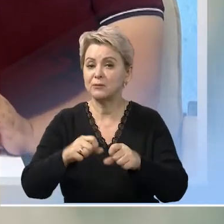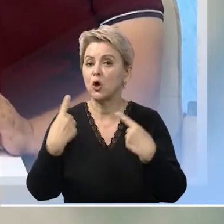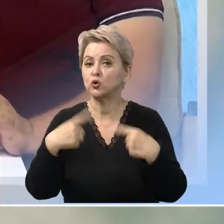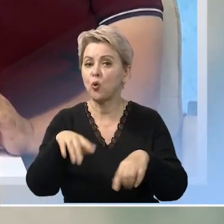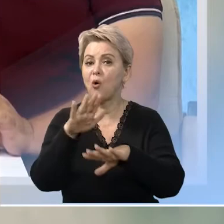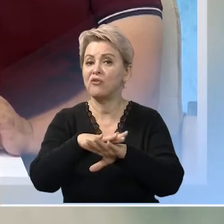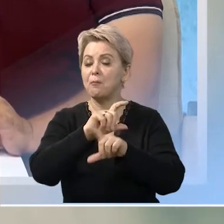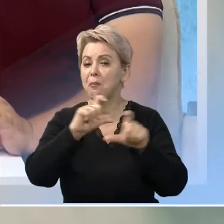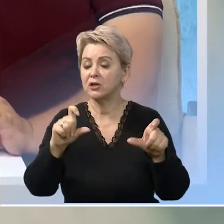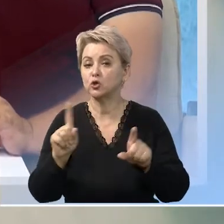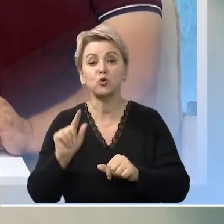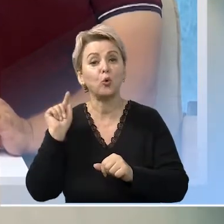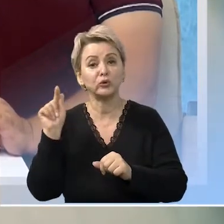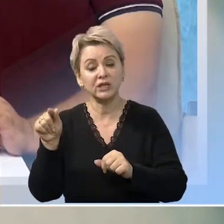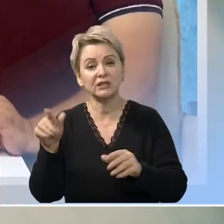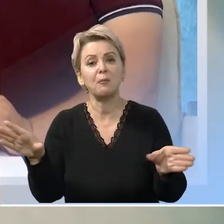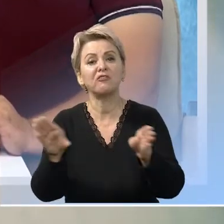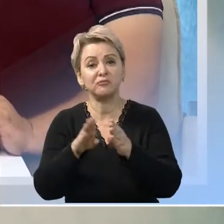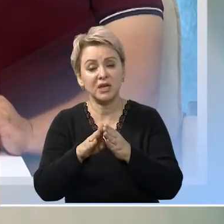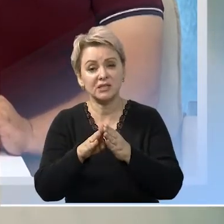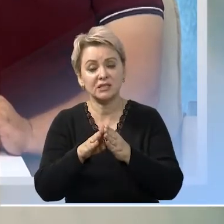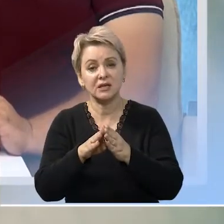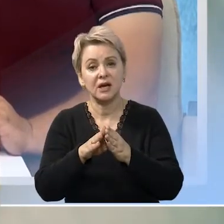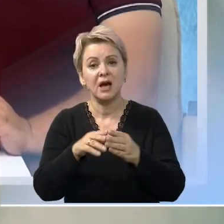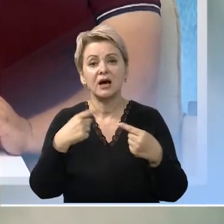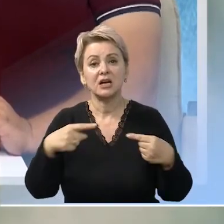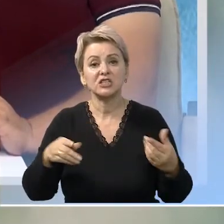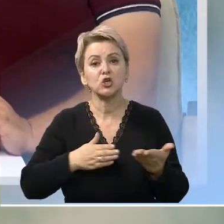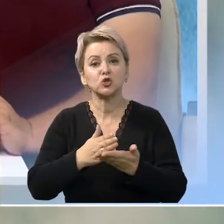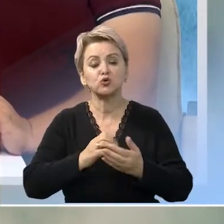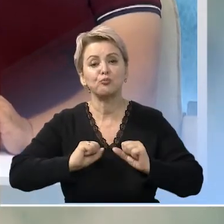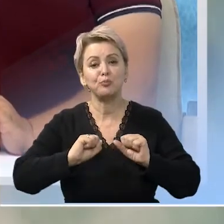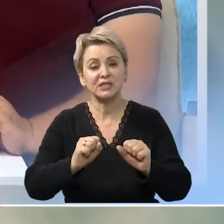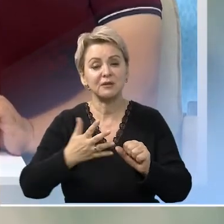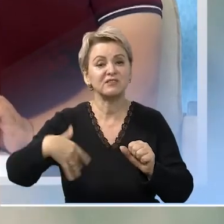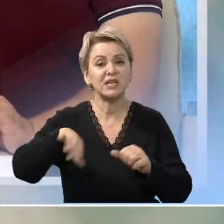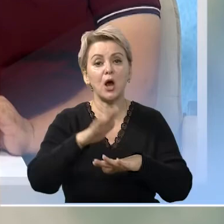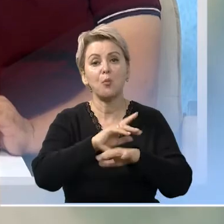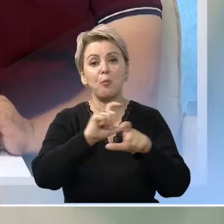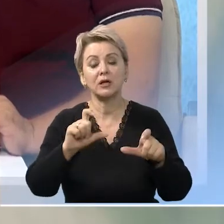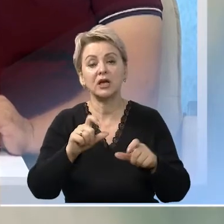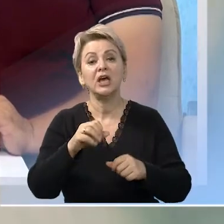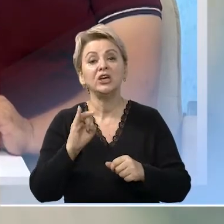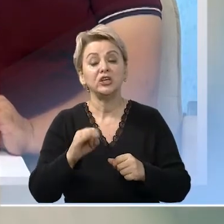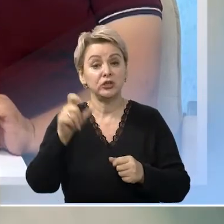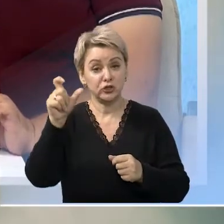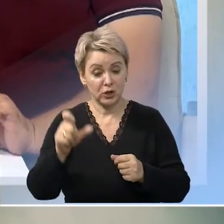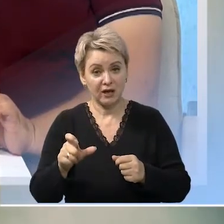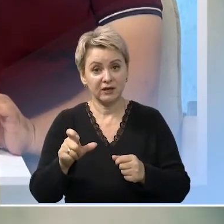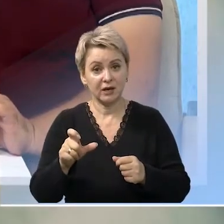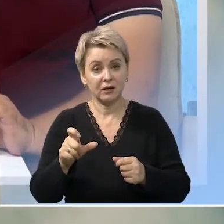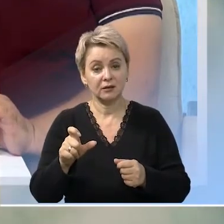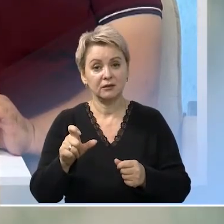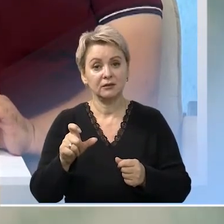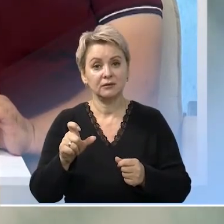безопасности другого банка, якобы у них там альянс различных служб безопасности всех банков. И гражданин тем